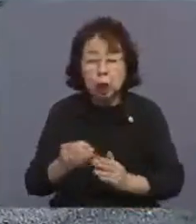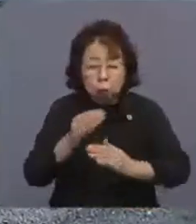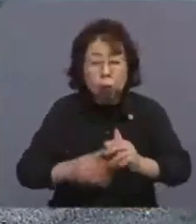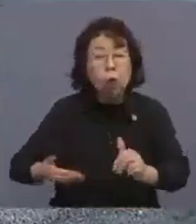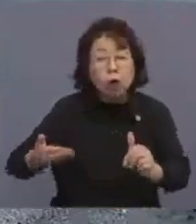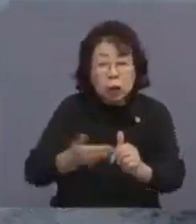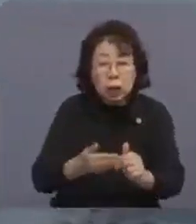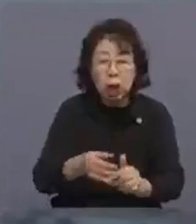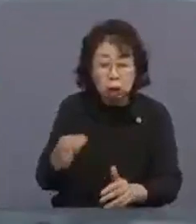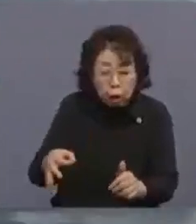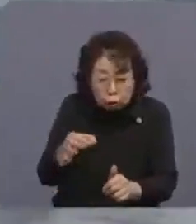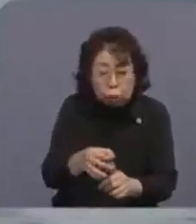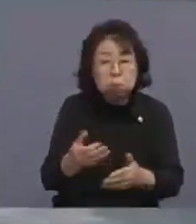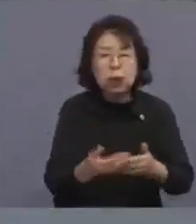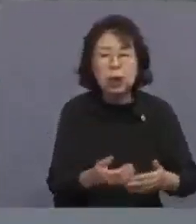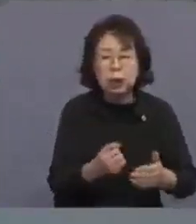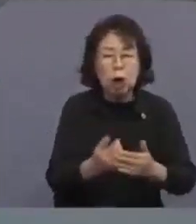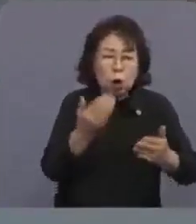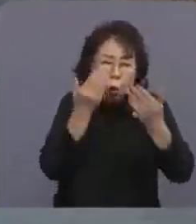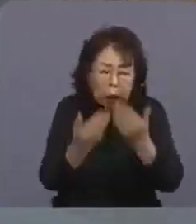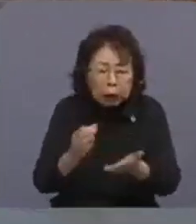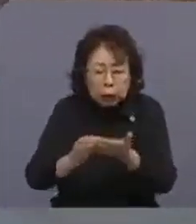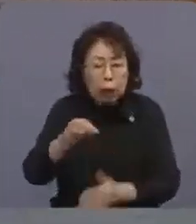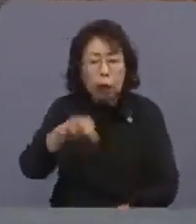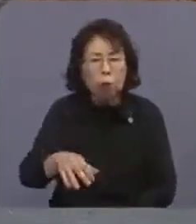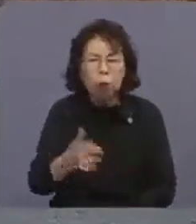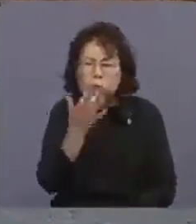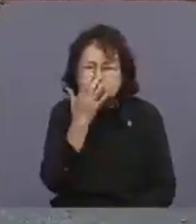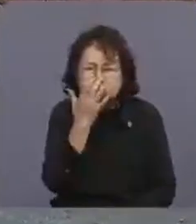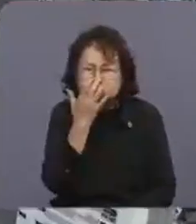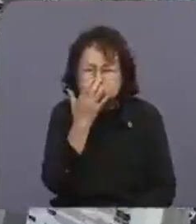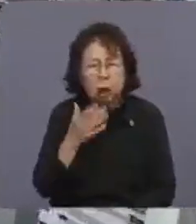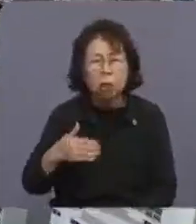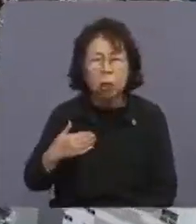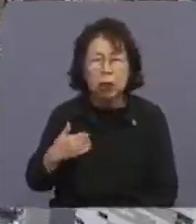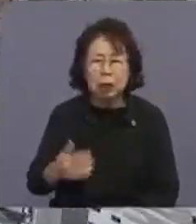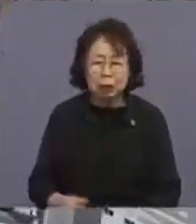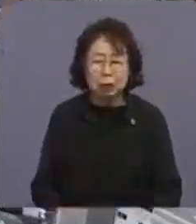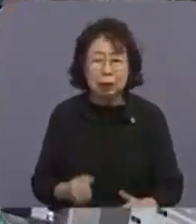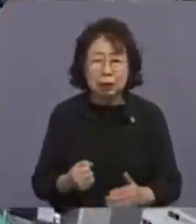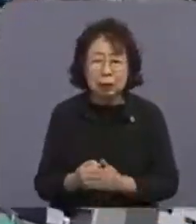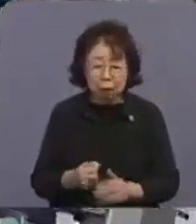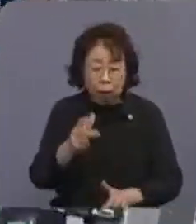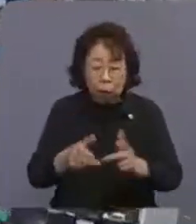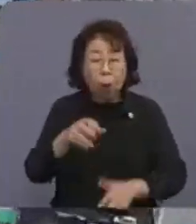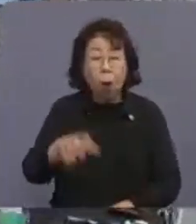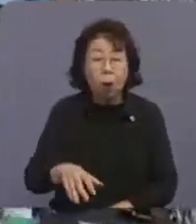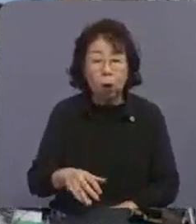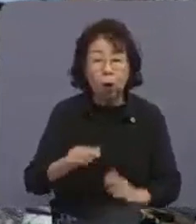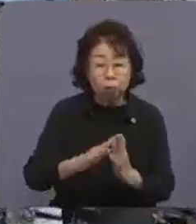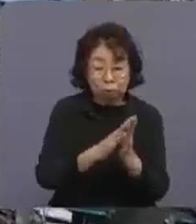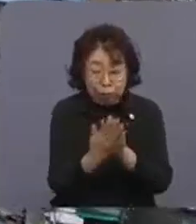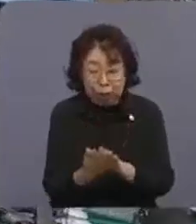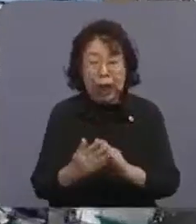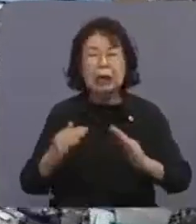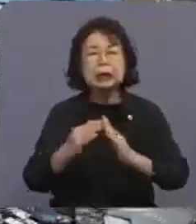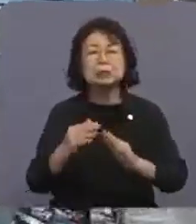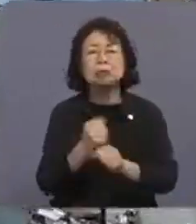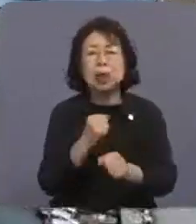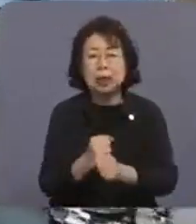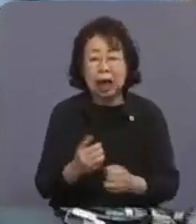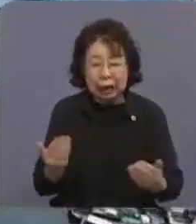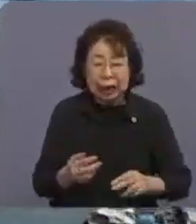기여로 현금을 주로 받아 정확한 사용처도 알 수 없습니다 특히 공업 지역을 주거지역으로 변경해